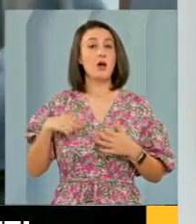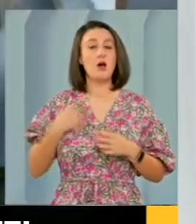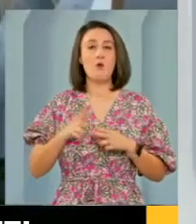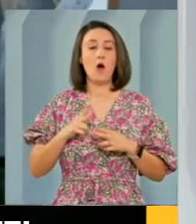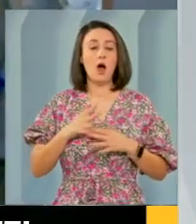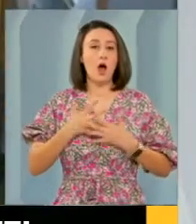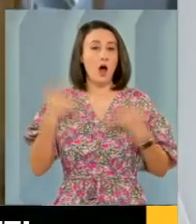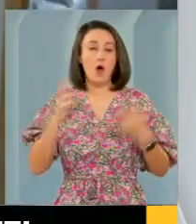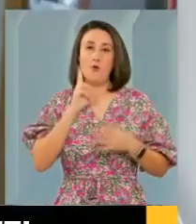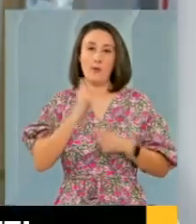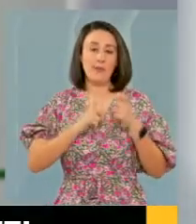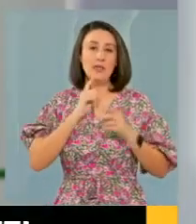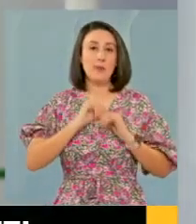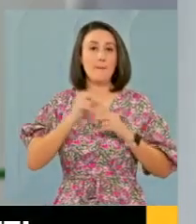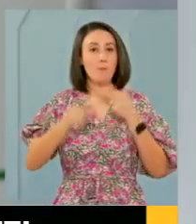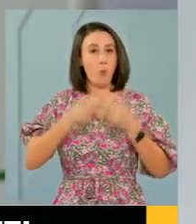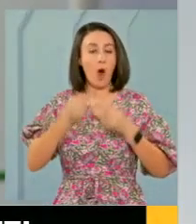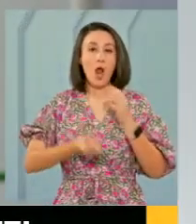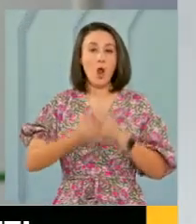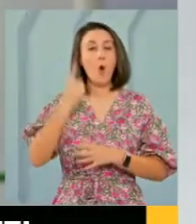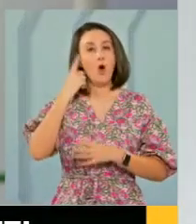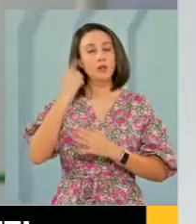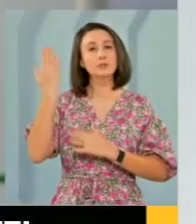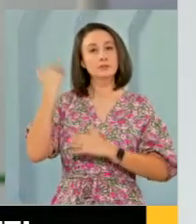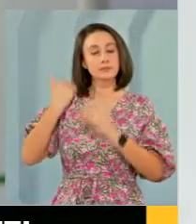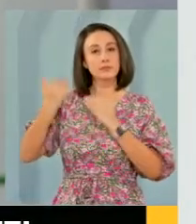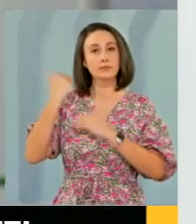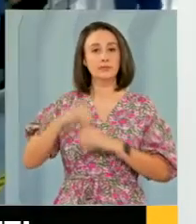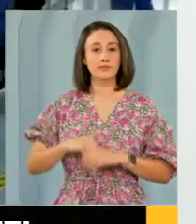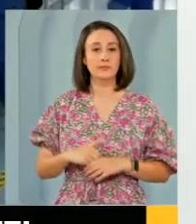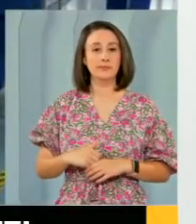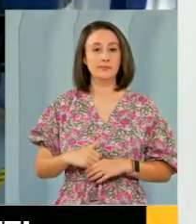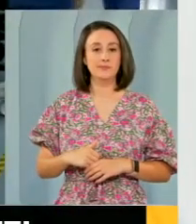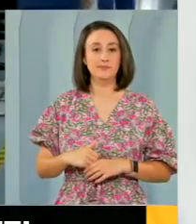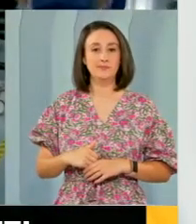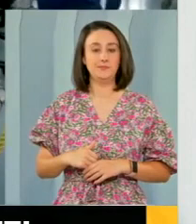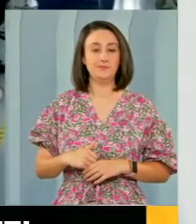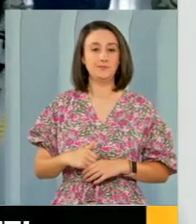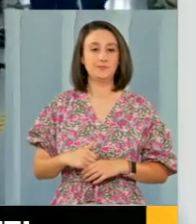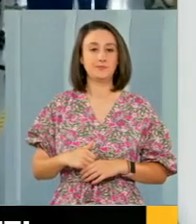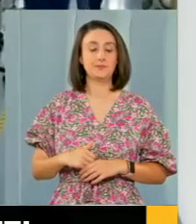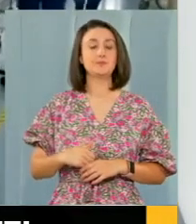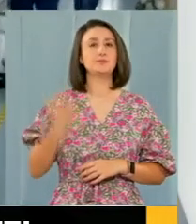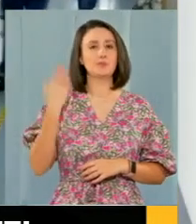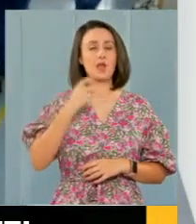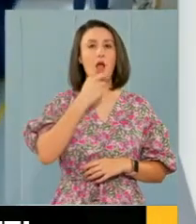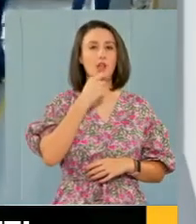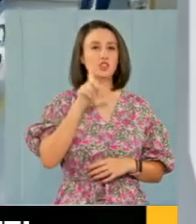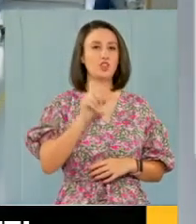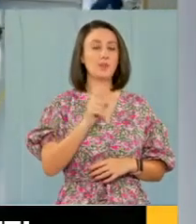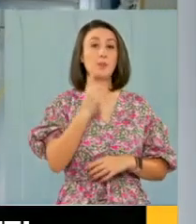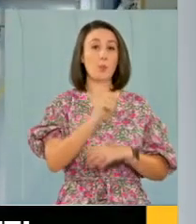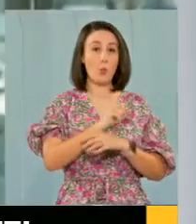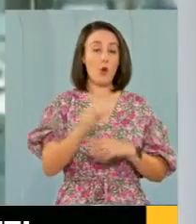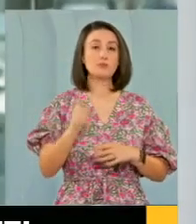clar, nu vorbim despre o infecție nouă, știți foarte bine că există și numele este improprii. În anii 70, la primul caz a